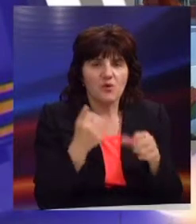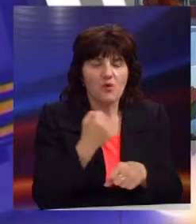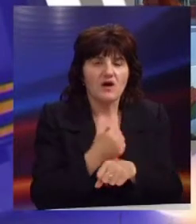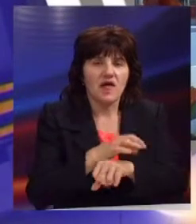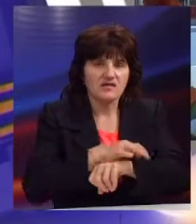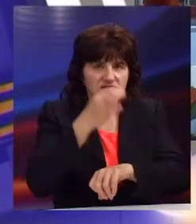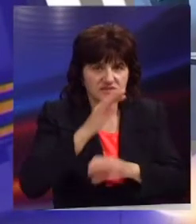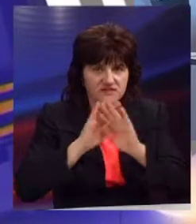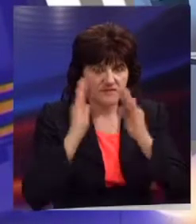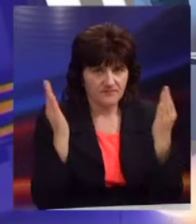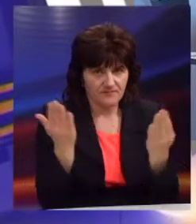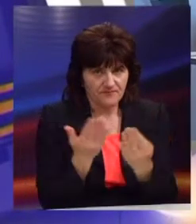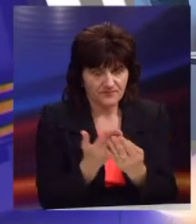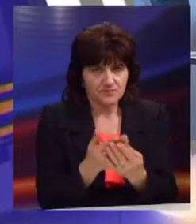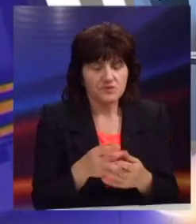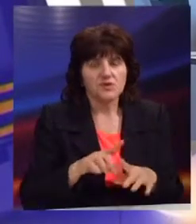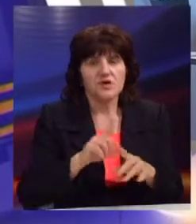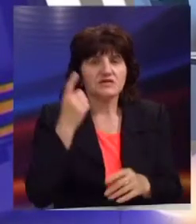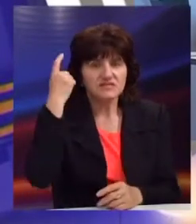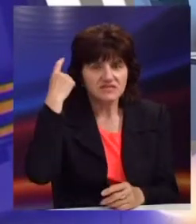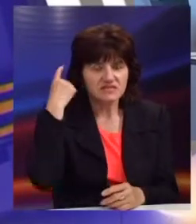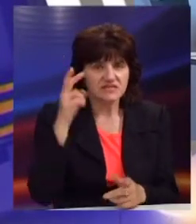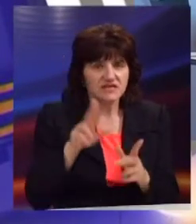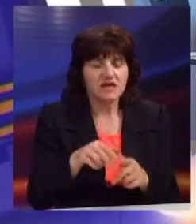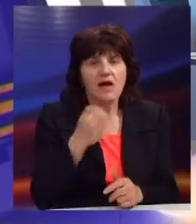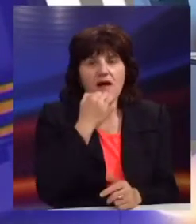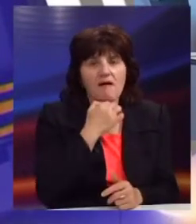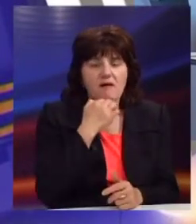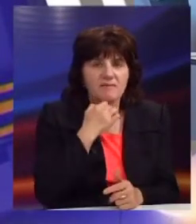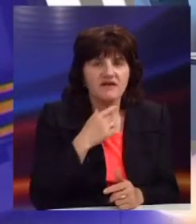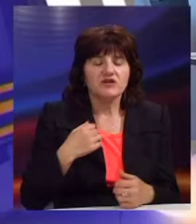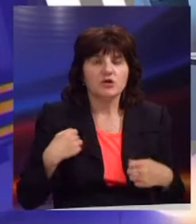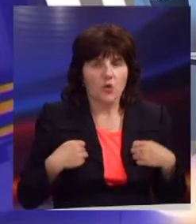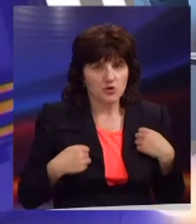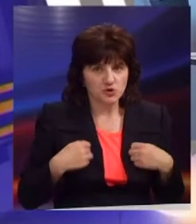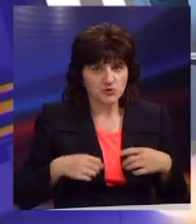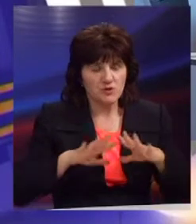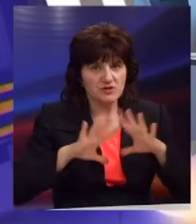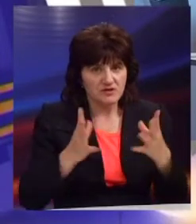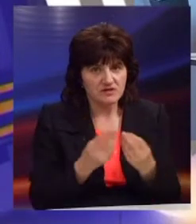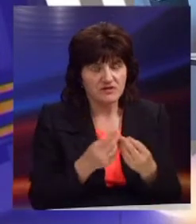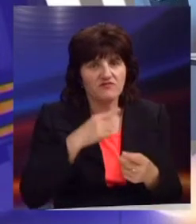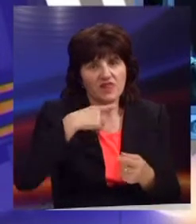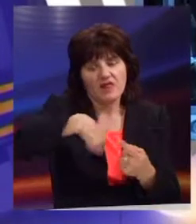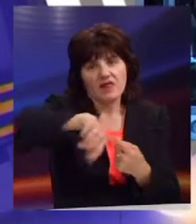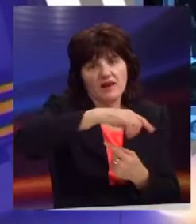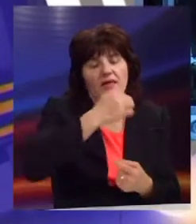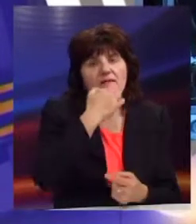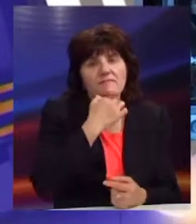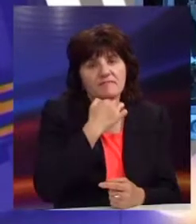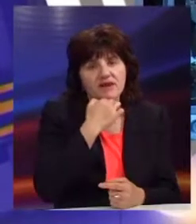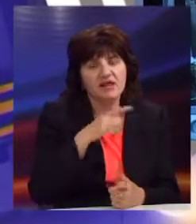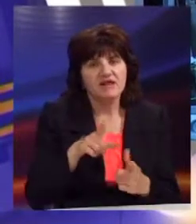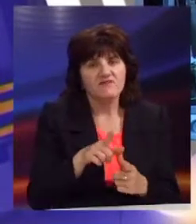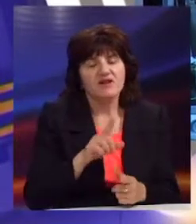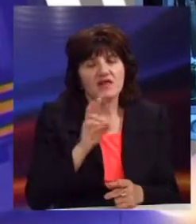u Velikoj većnici Gradske kuće. Pokrovitelji manifestacije su Pokrajinski sekretarijat za privredu i grad Subotica, a su organizatori